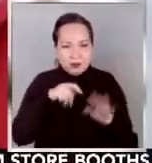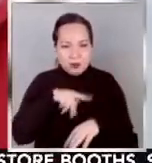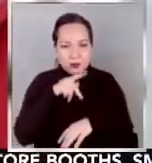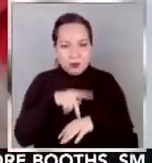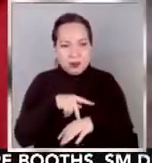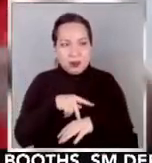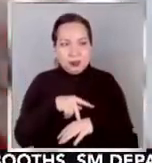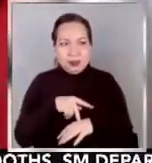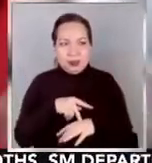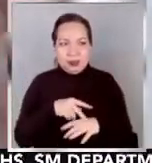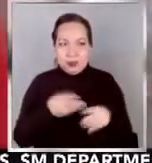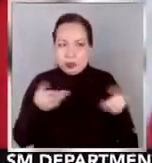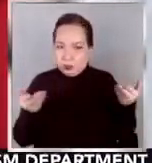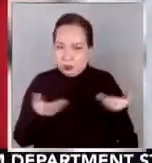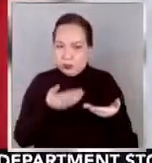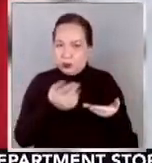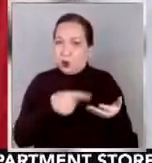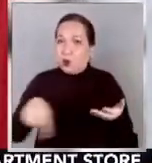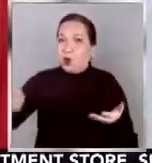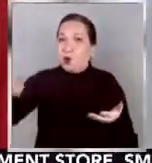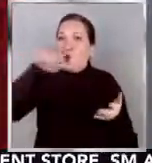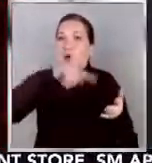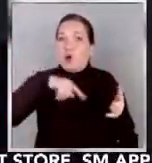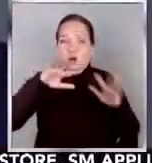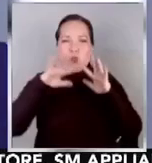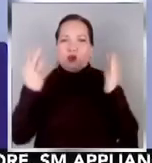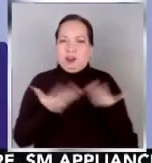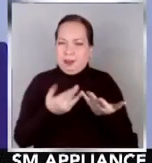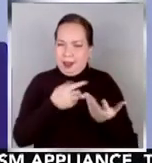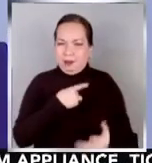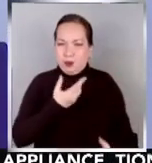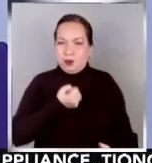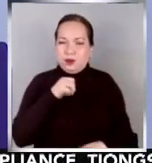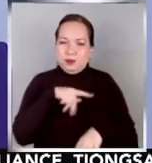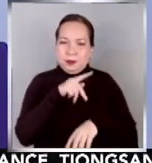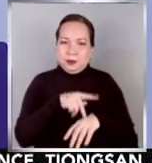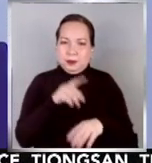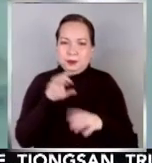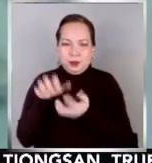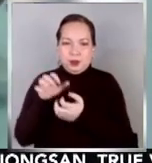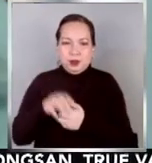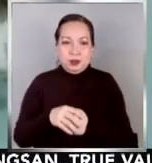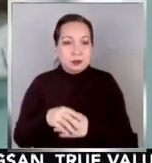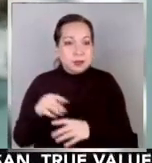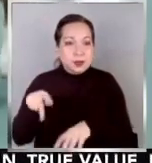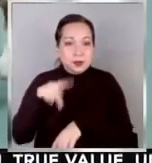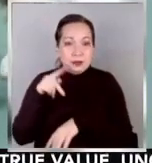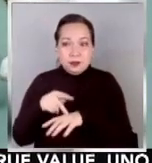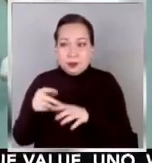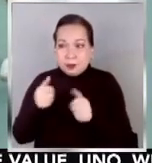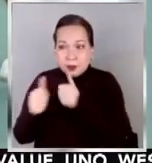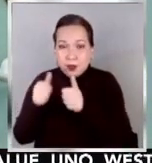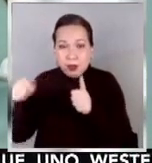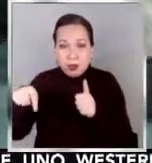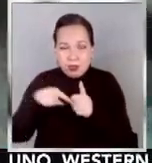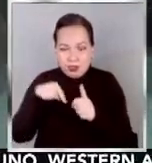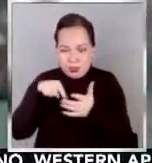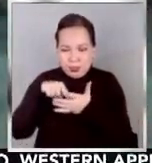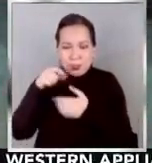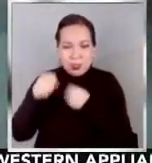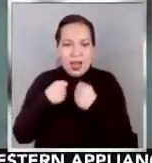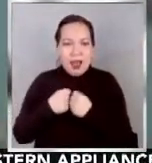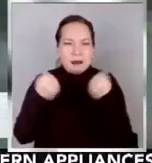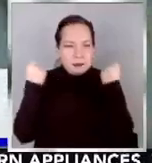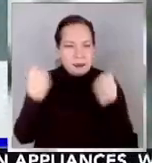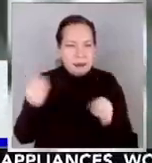papakilala sa not only just all over the world also, di ba? Ang Philippine Circuit ngayong taon daw ang may pinakamaraming entries na nasa